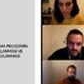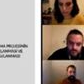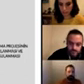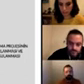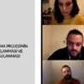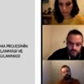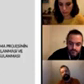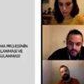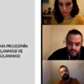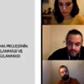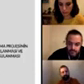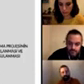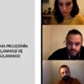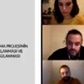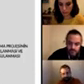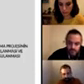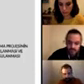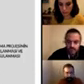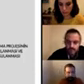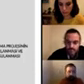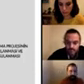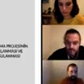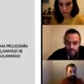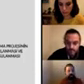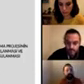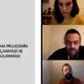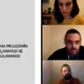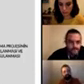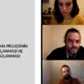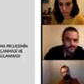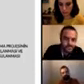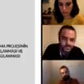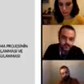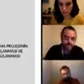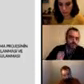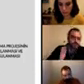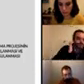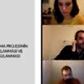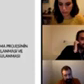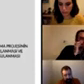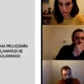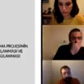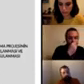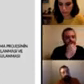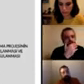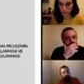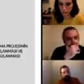sürecinde ilk katılım sürecine edinilenlerle üretilenlerin tekrar tartışılabildiği iki adımlı bir katılım süreci tanımlamıştık.